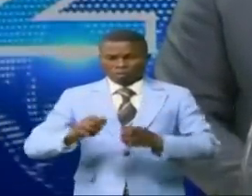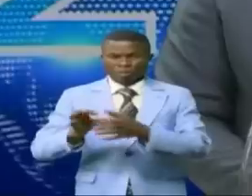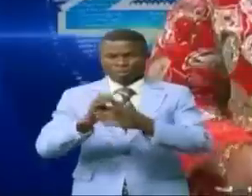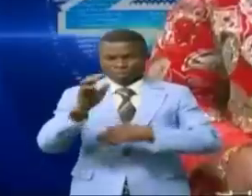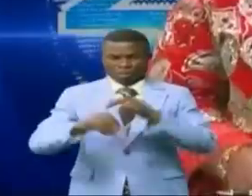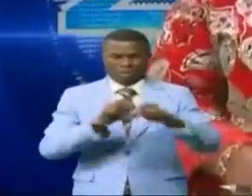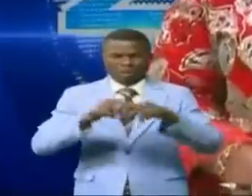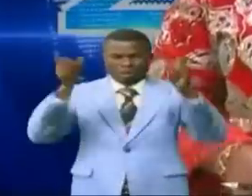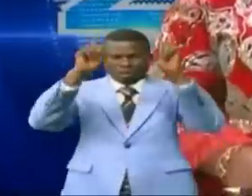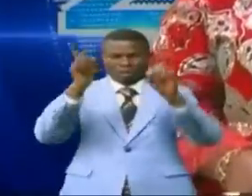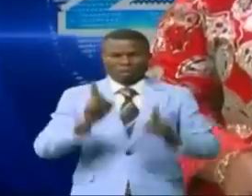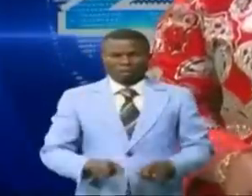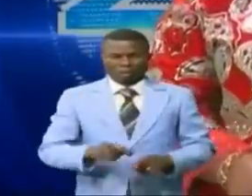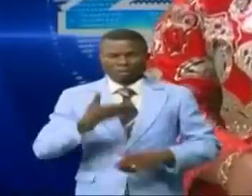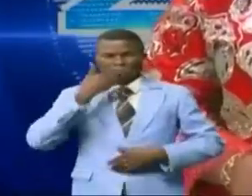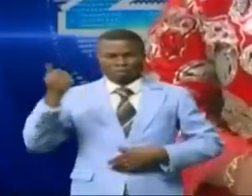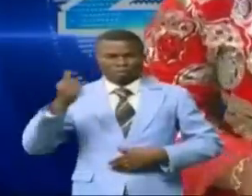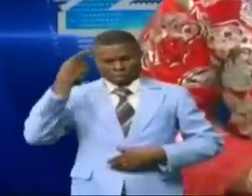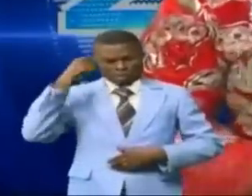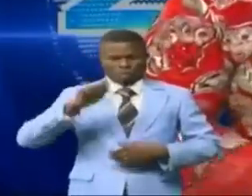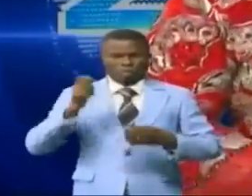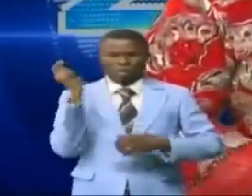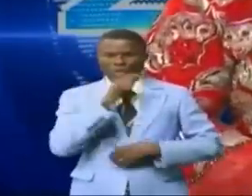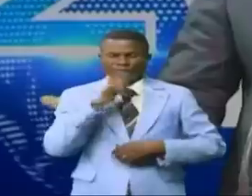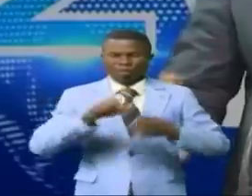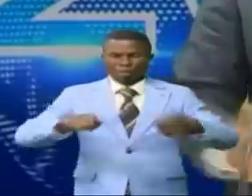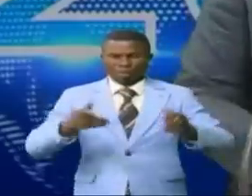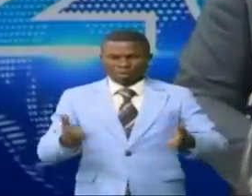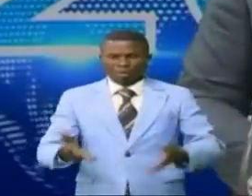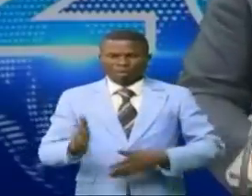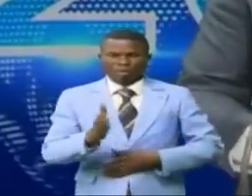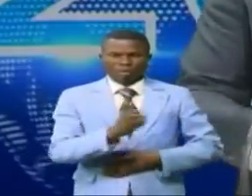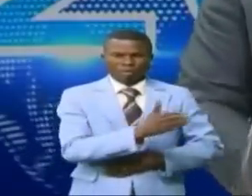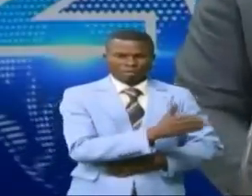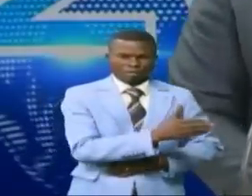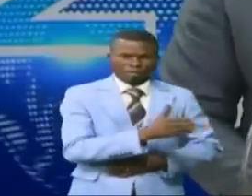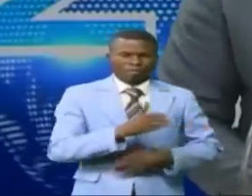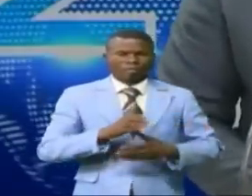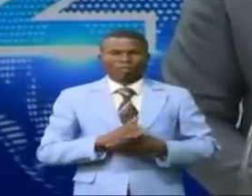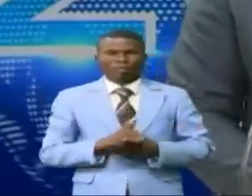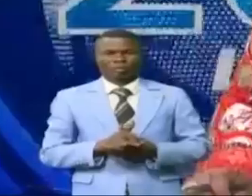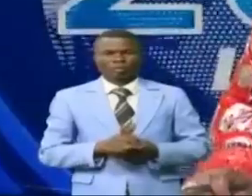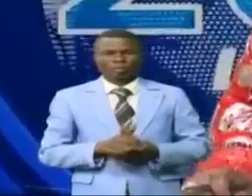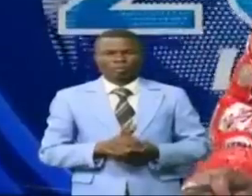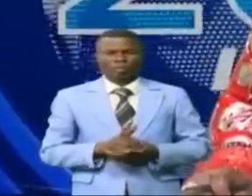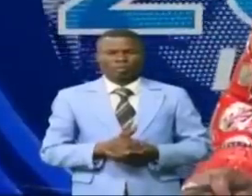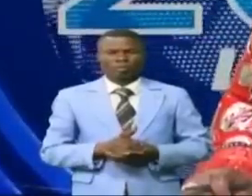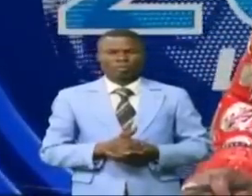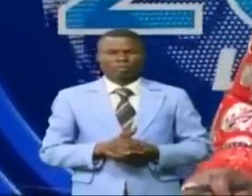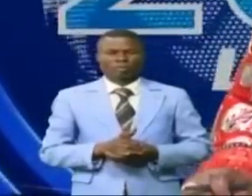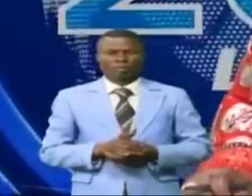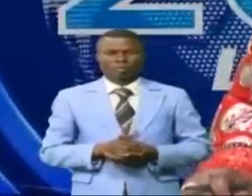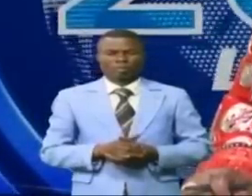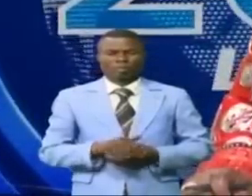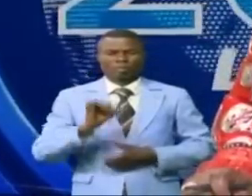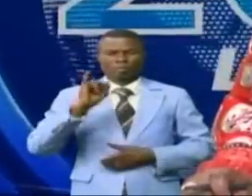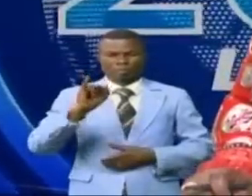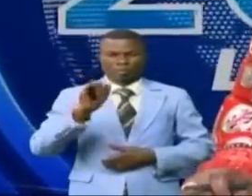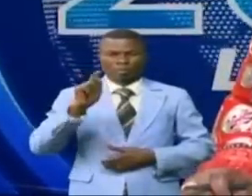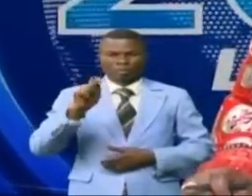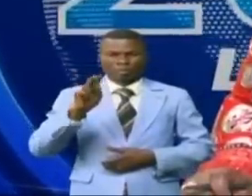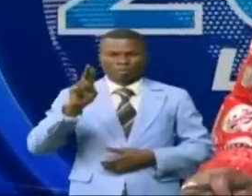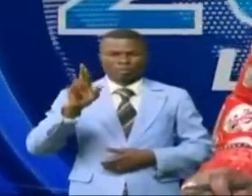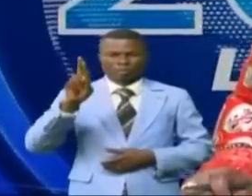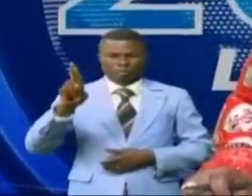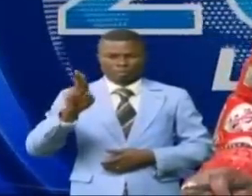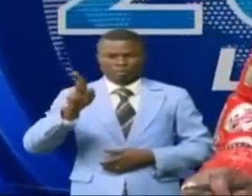Centre africain d'excellence pour les batteries. Merci beaucoup. Merci Madame Sandra, c'est un plaisir partagé. Et en Ituri, le PNUD